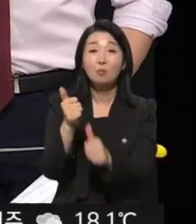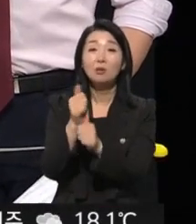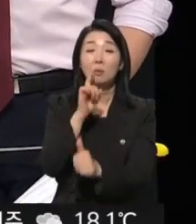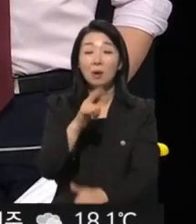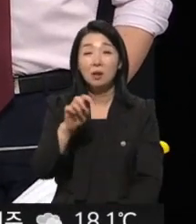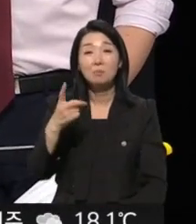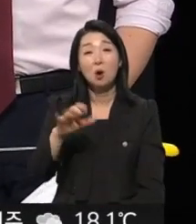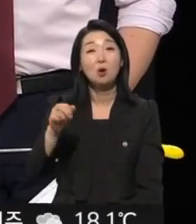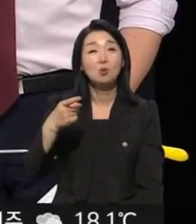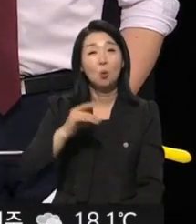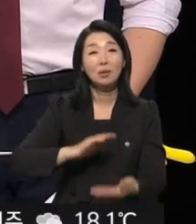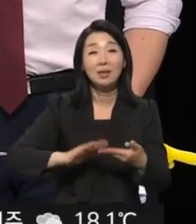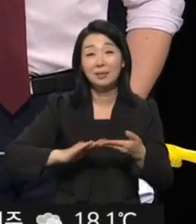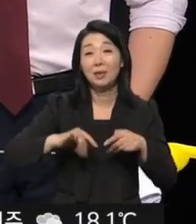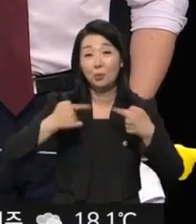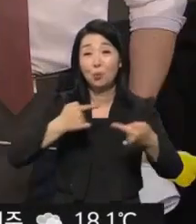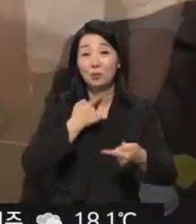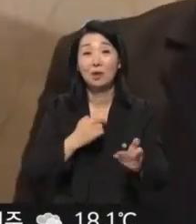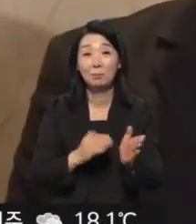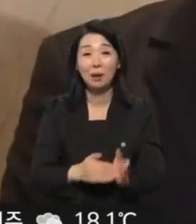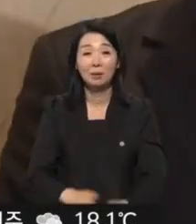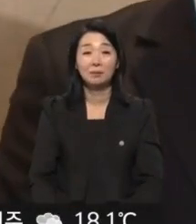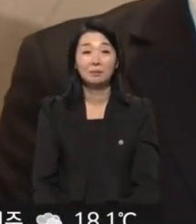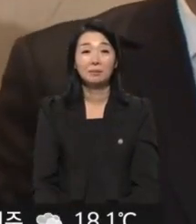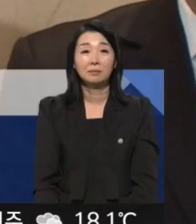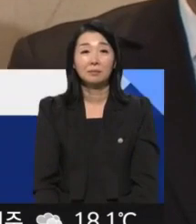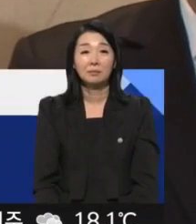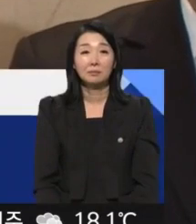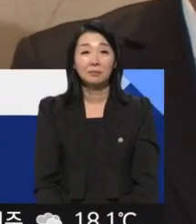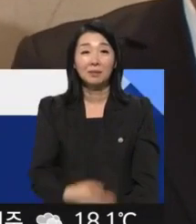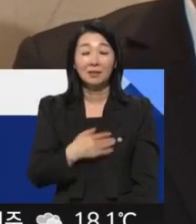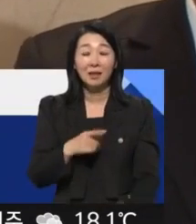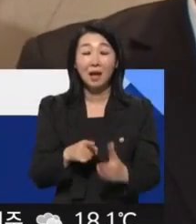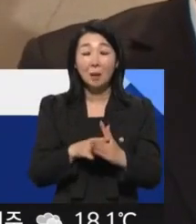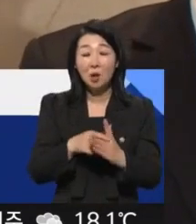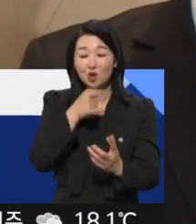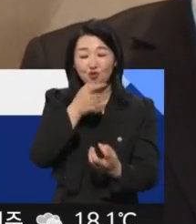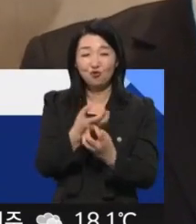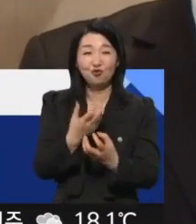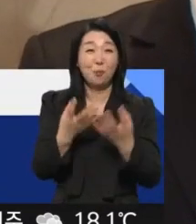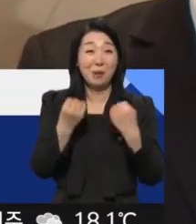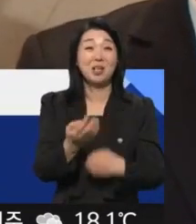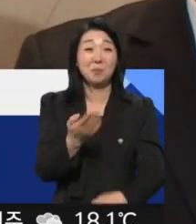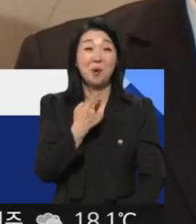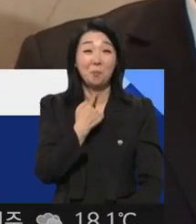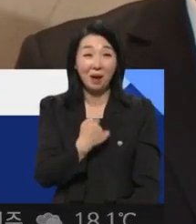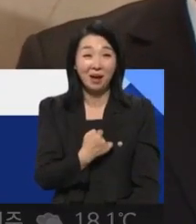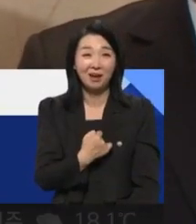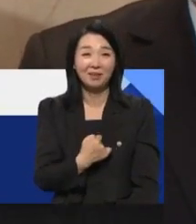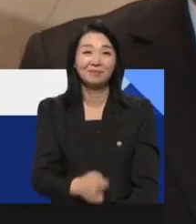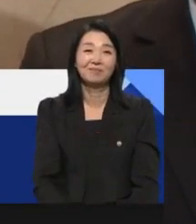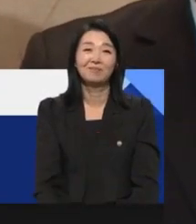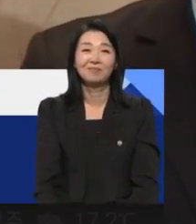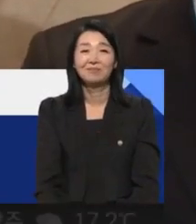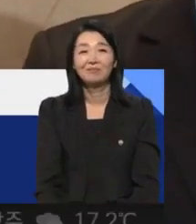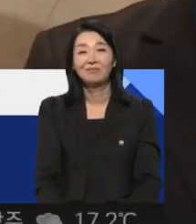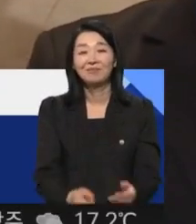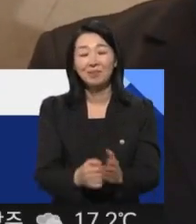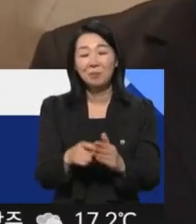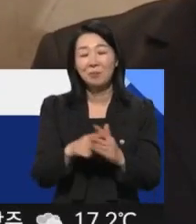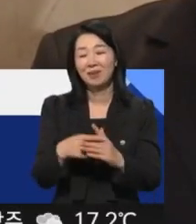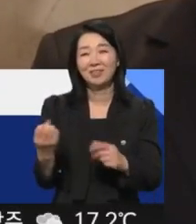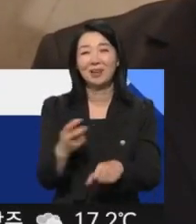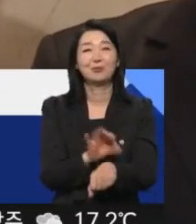챌린지에 동참했었죠. 제가 멸치 육수를 많이 내서 먹기 때문에 멸치 자주